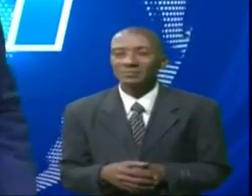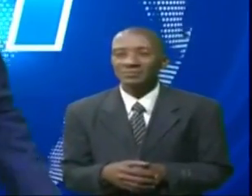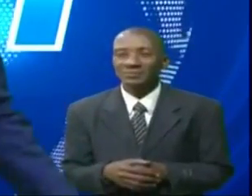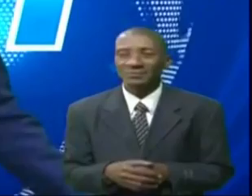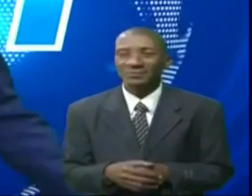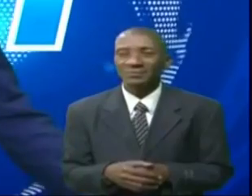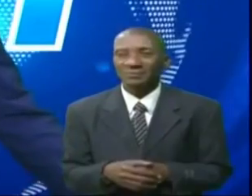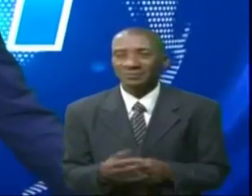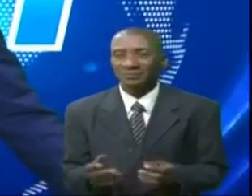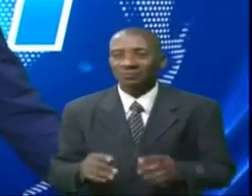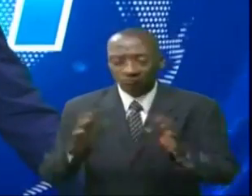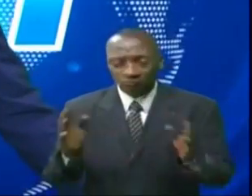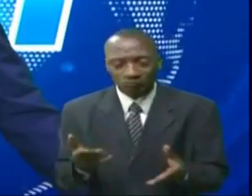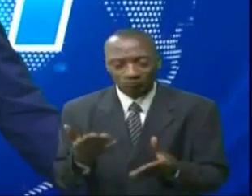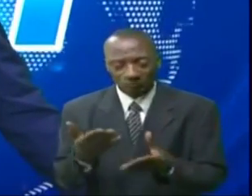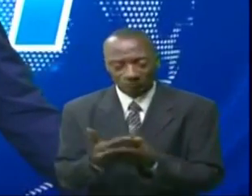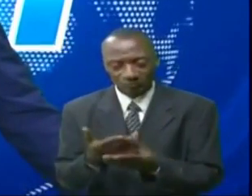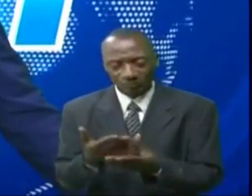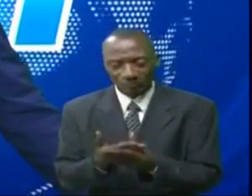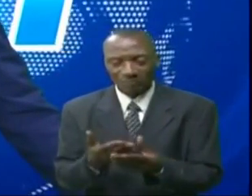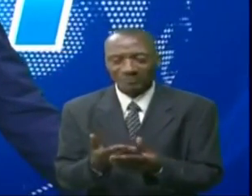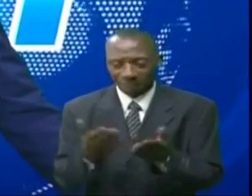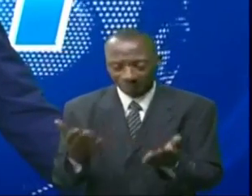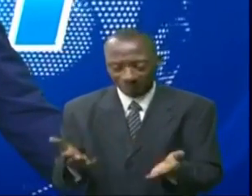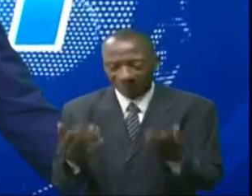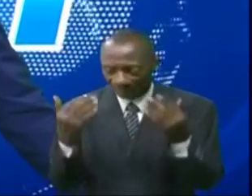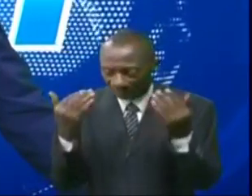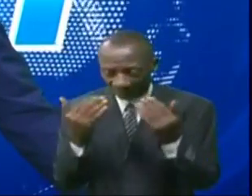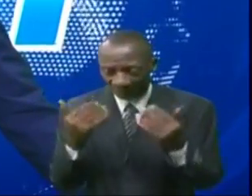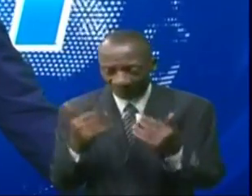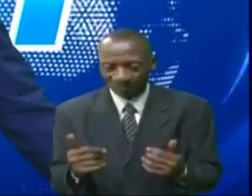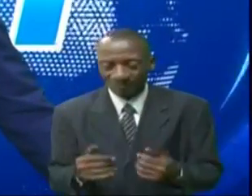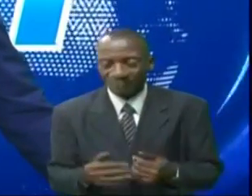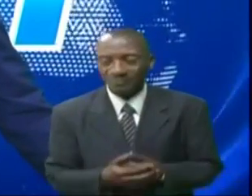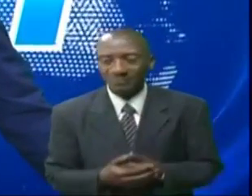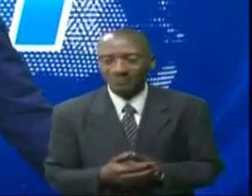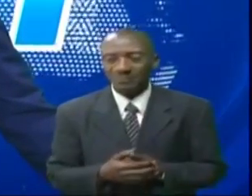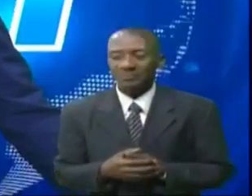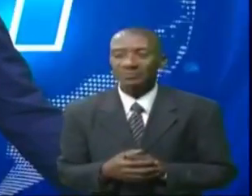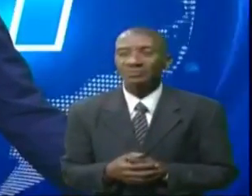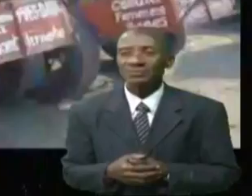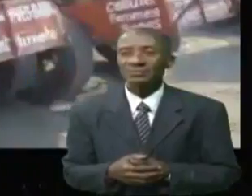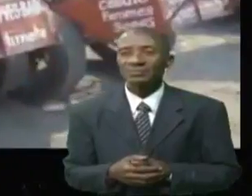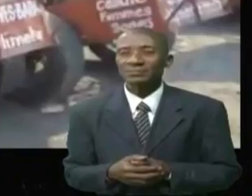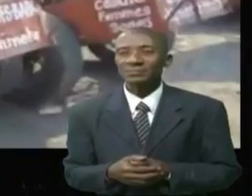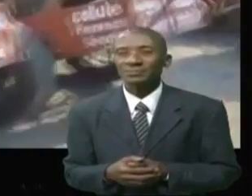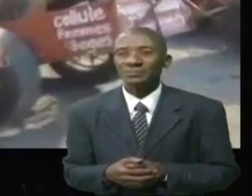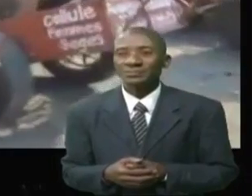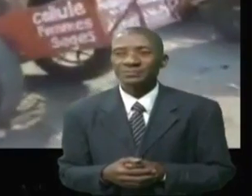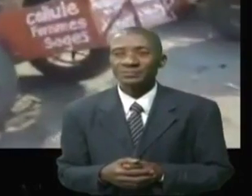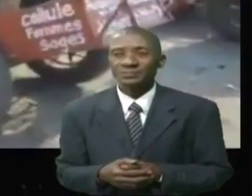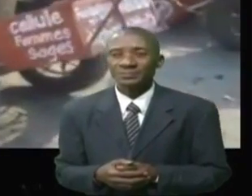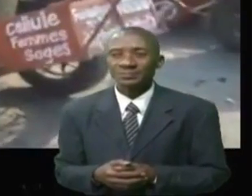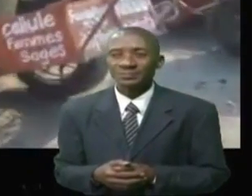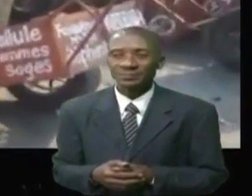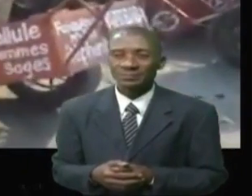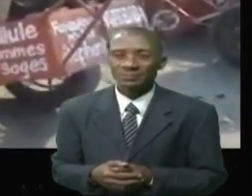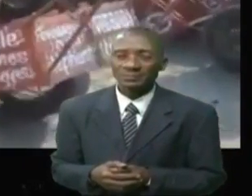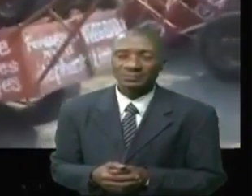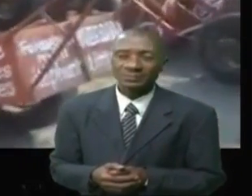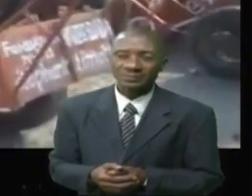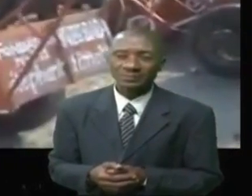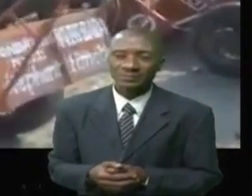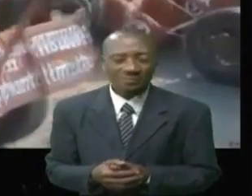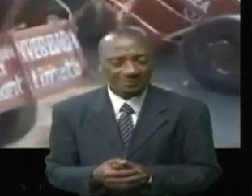une enveloppe à ces jeunes pour amorcer des petits commerces. Peggy Mukunda pour le reportage. S'assurer une autonomie